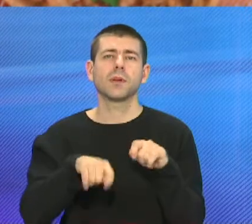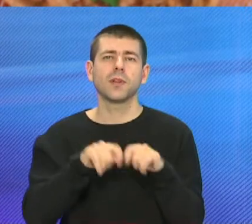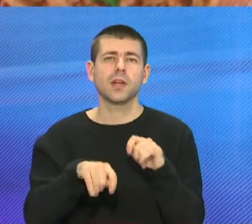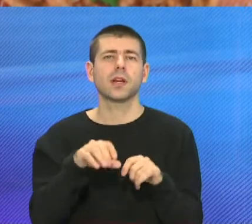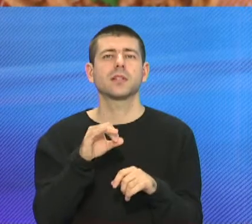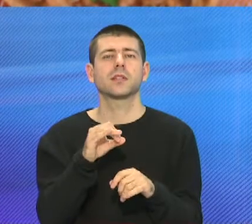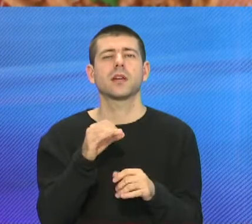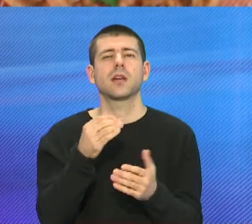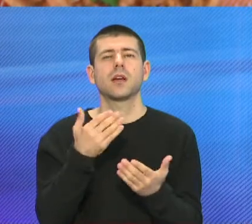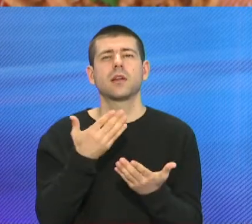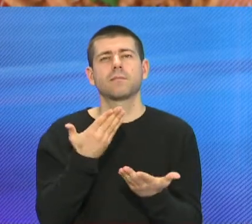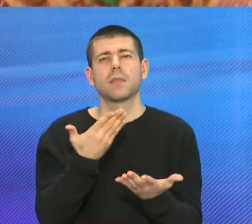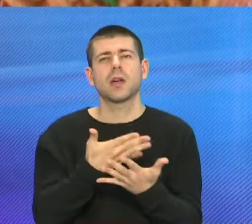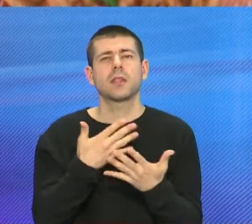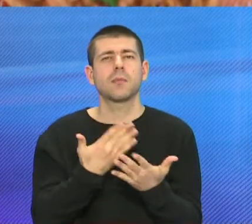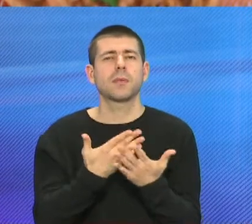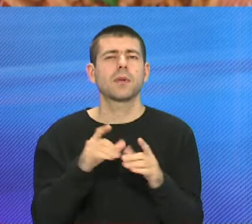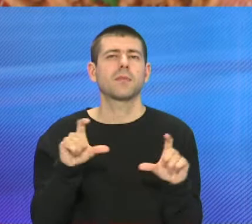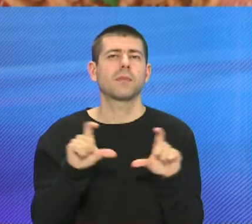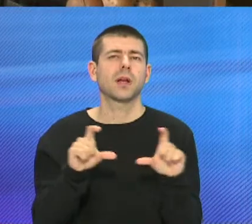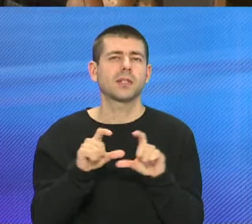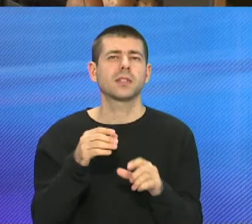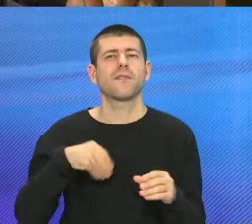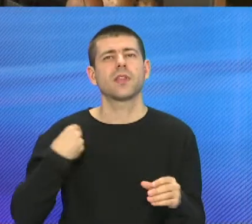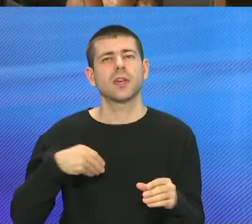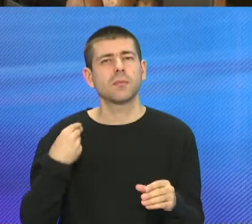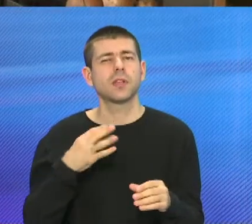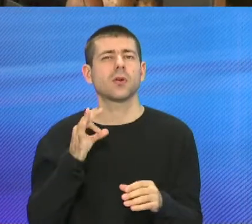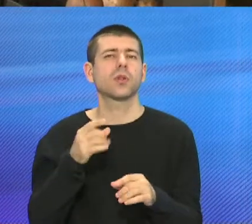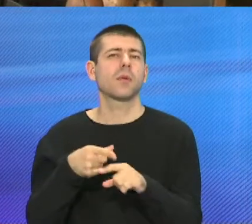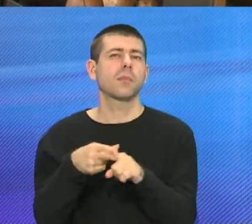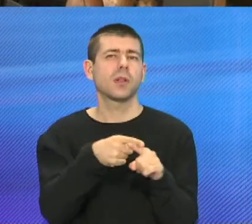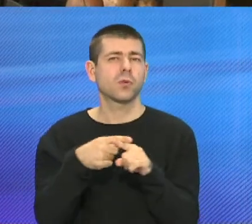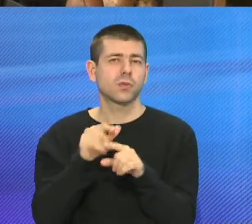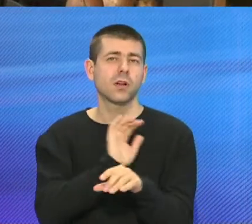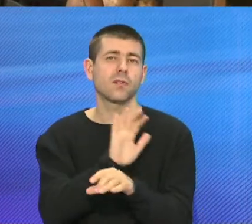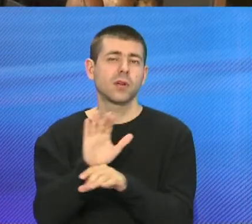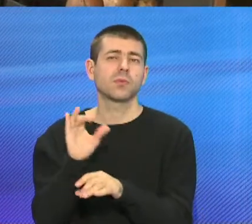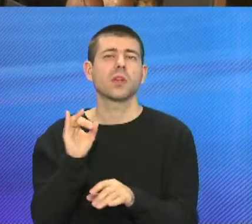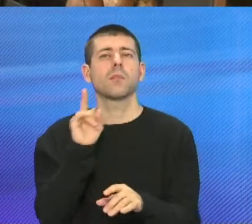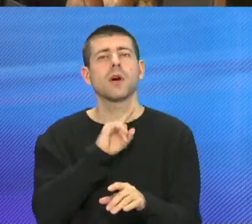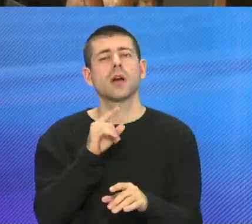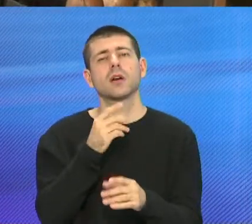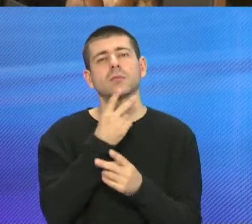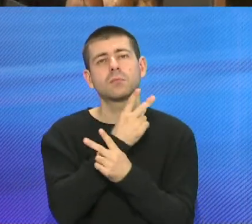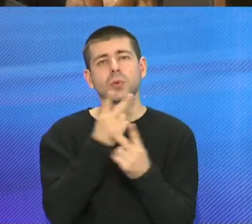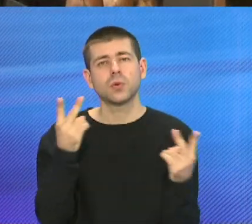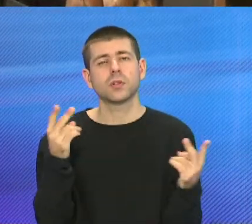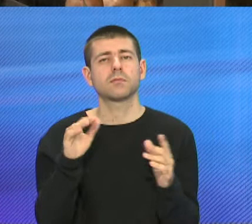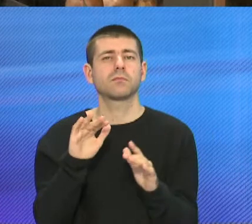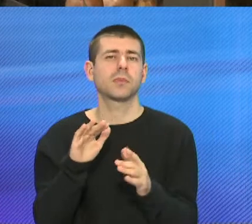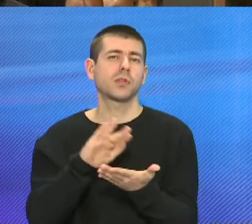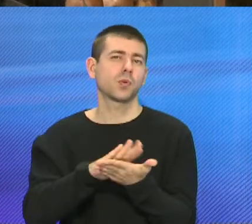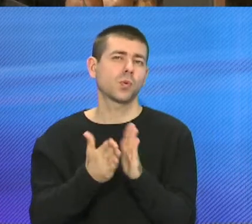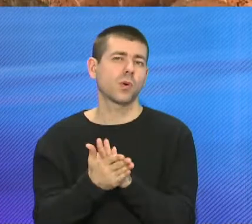фиксуется наявность на полицах принемовских магазинов витамины продукции от белорусских вытворцев. И покуль означают парламентарии, ситуация